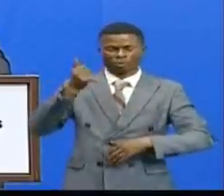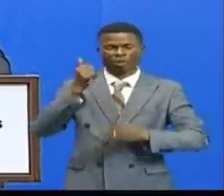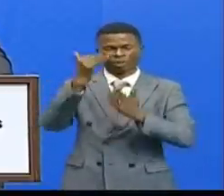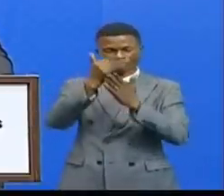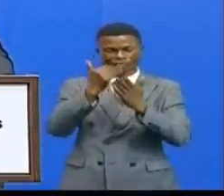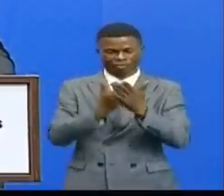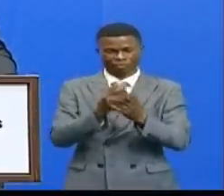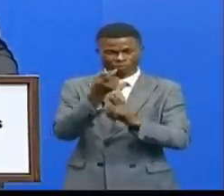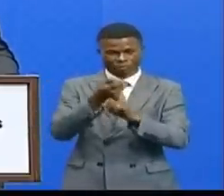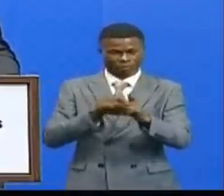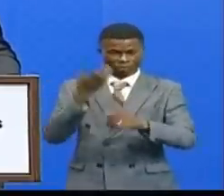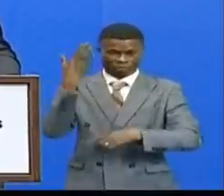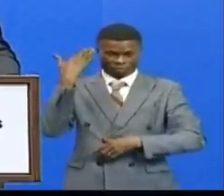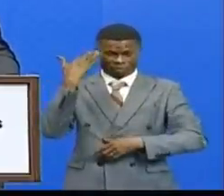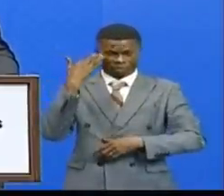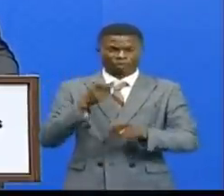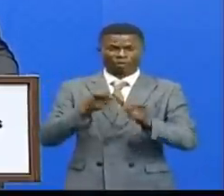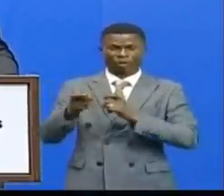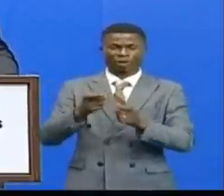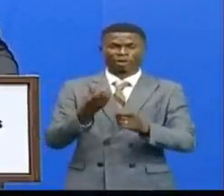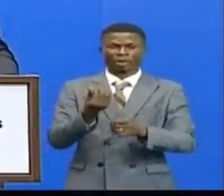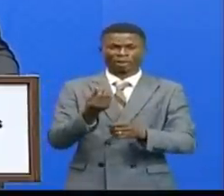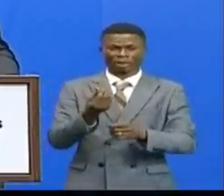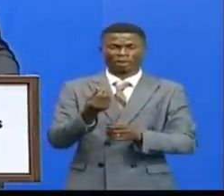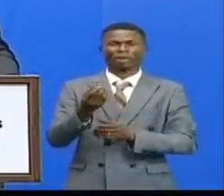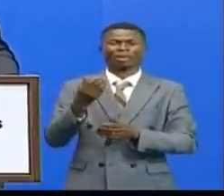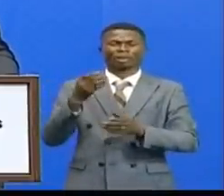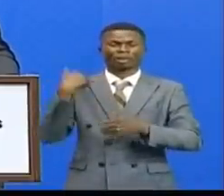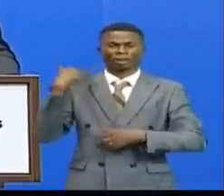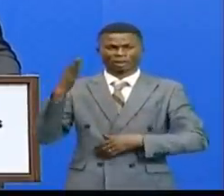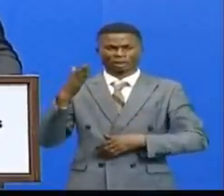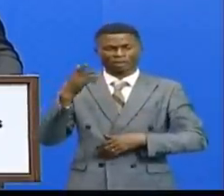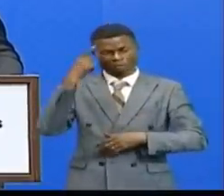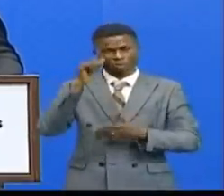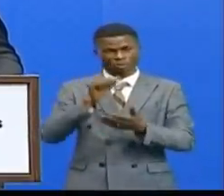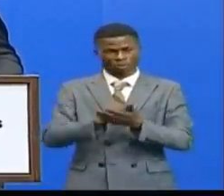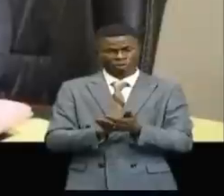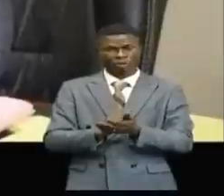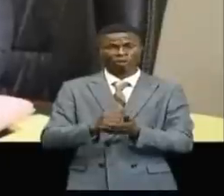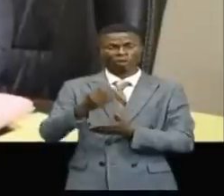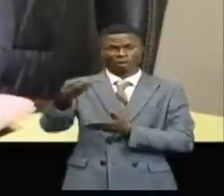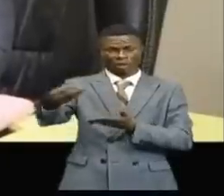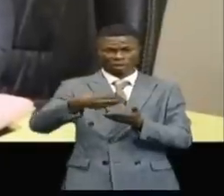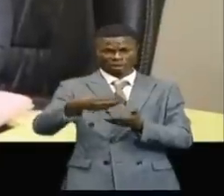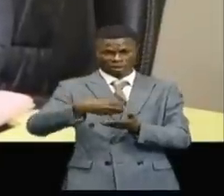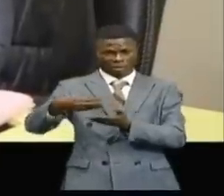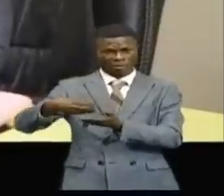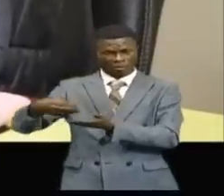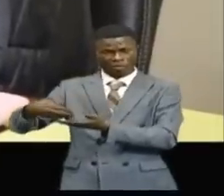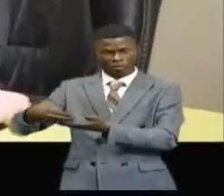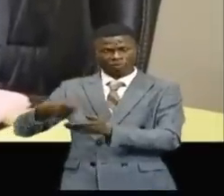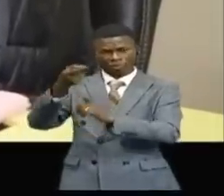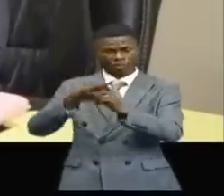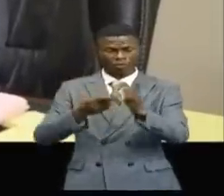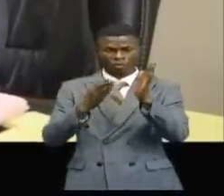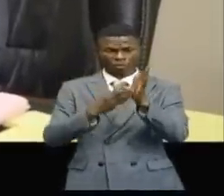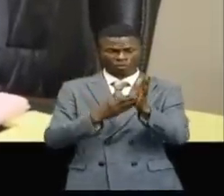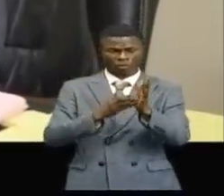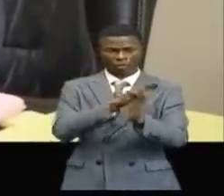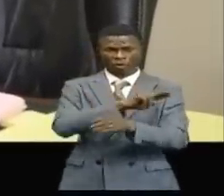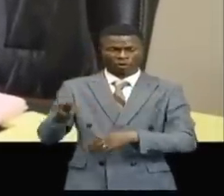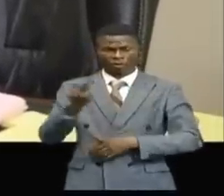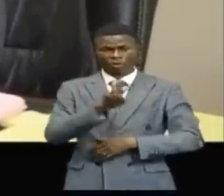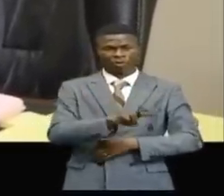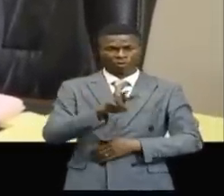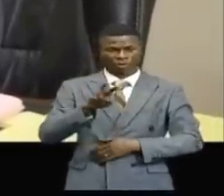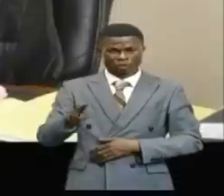derniers mois dans la gestion des finances publiques. En effet, les recettes mobilisées au mois de septembre